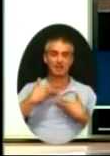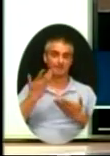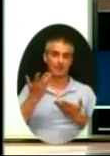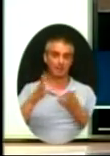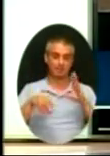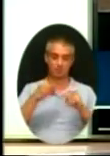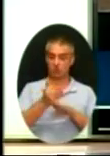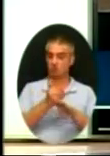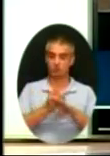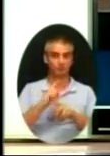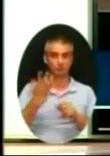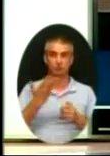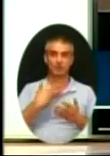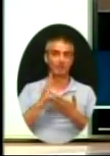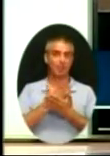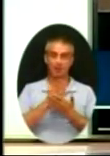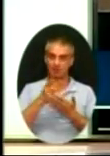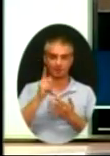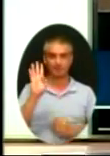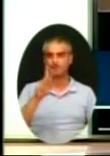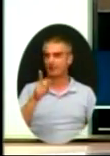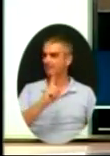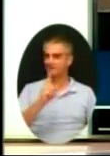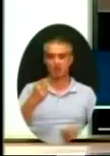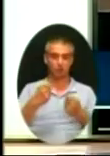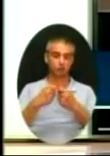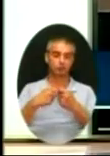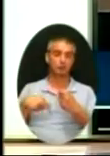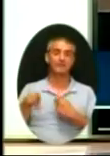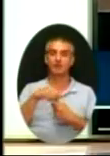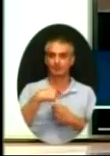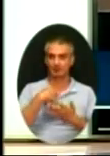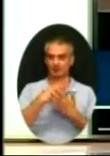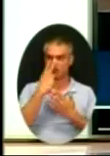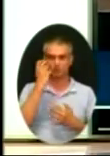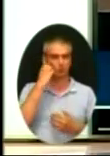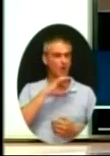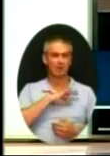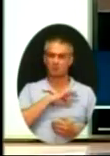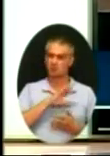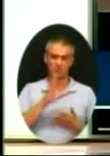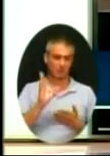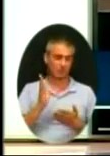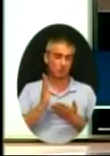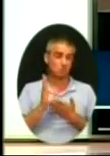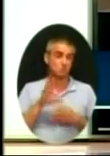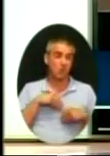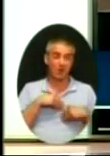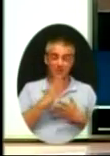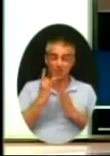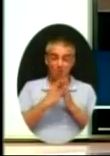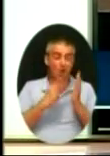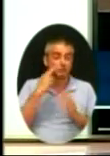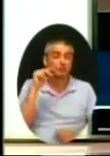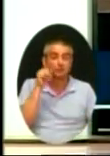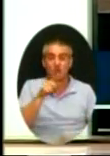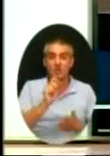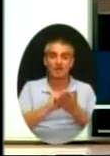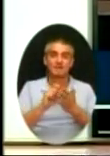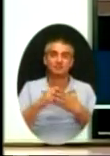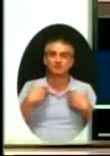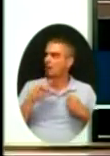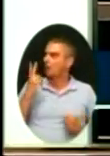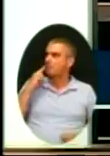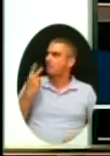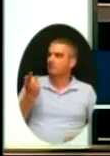ההחלטה, לבחירות מוקדמות, מי שיקבל את ההחלטה הזאת יהיה נתניהו ולא השותפים האחרים. ראינו ליברמן מוכן לחוק שמבייש אותו עובד משרד הביטחון.